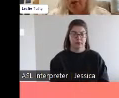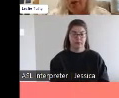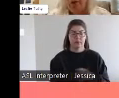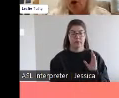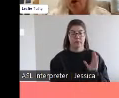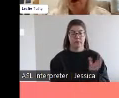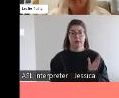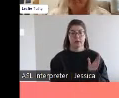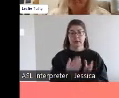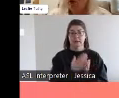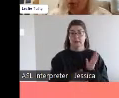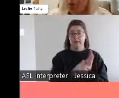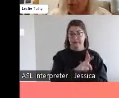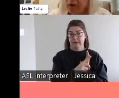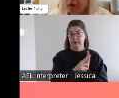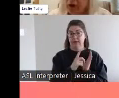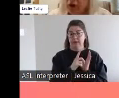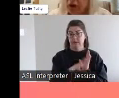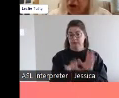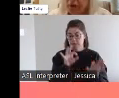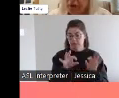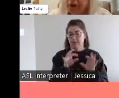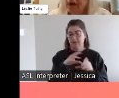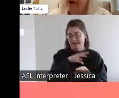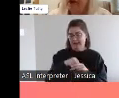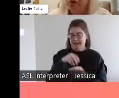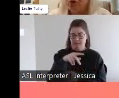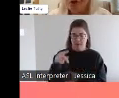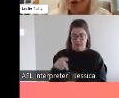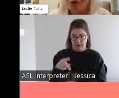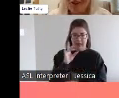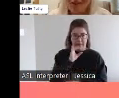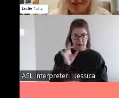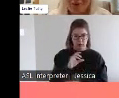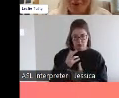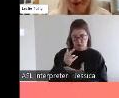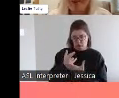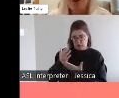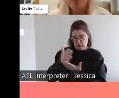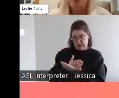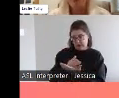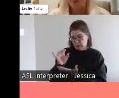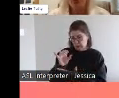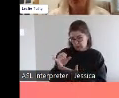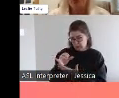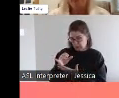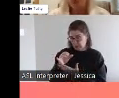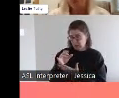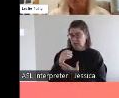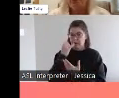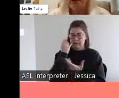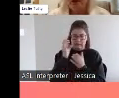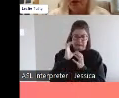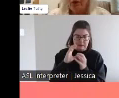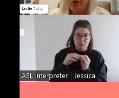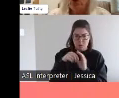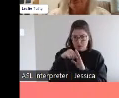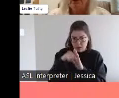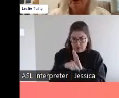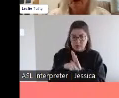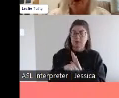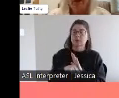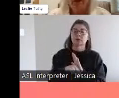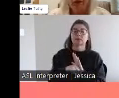Donc, certaines des principales constatations, ces données se trouvent principalement dans